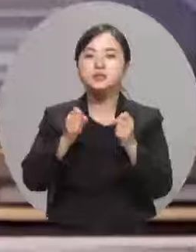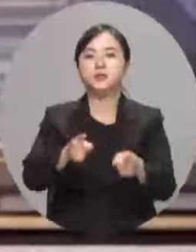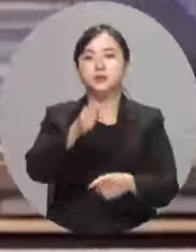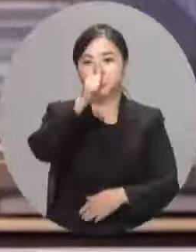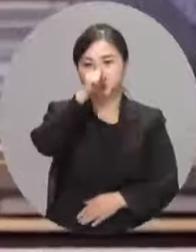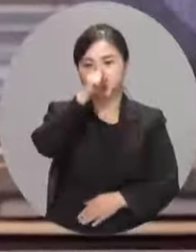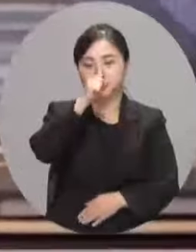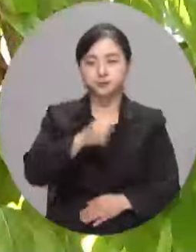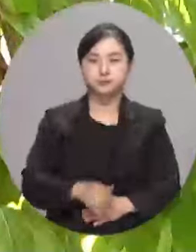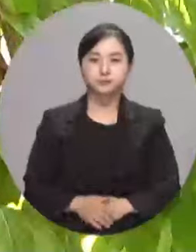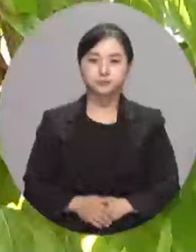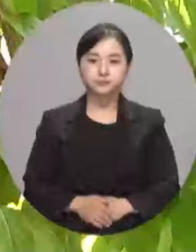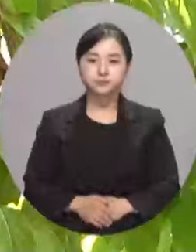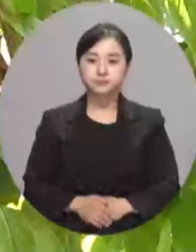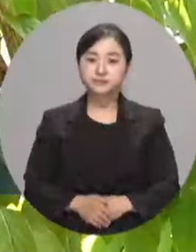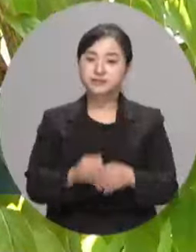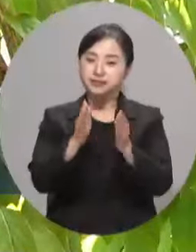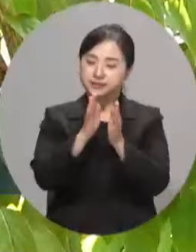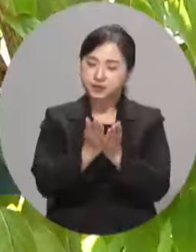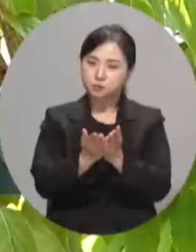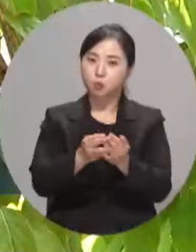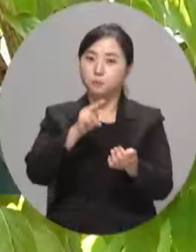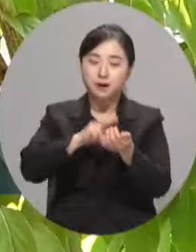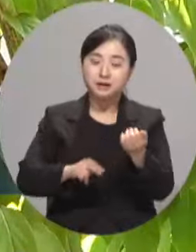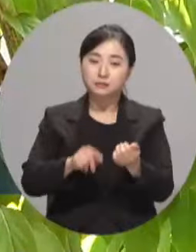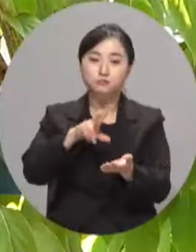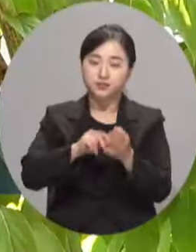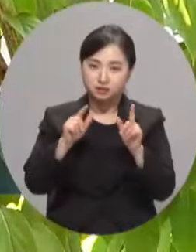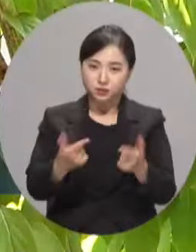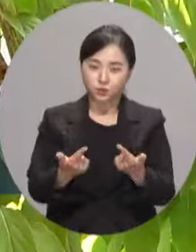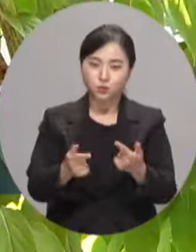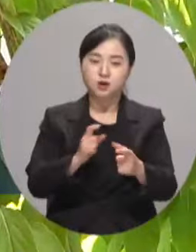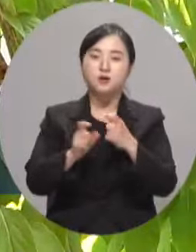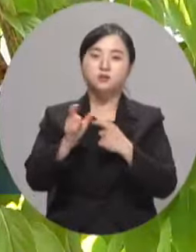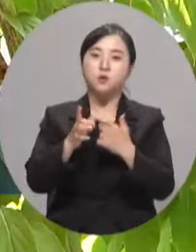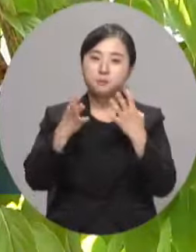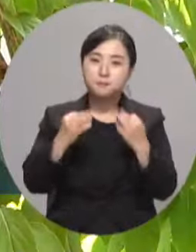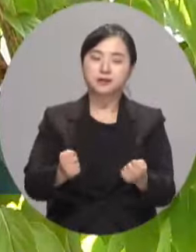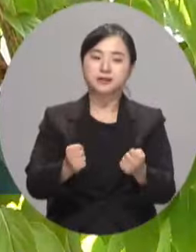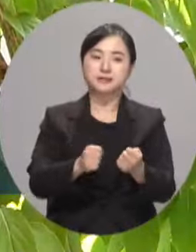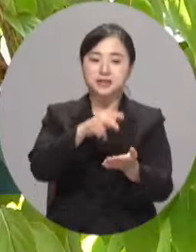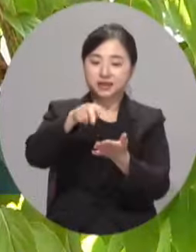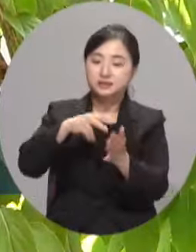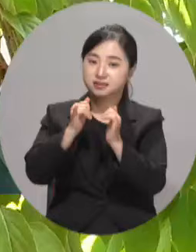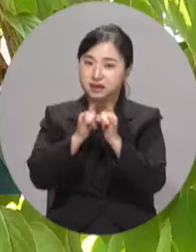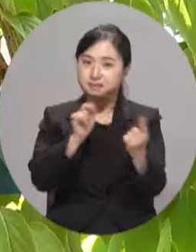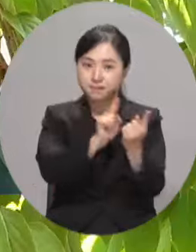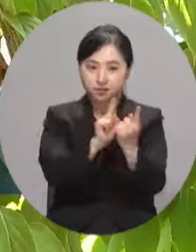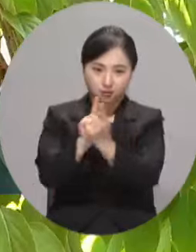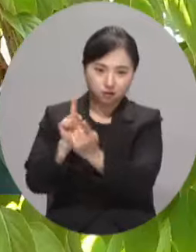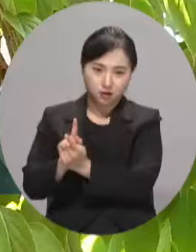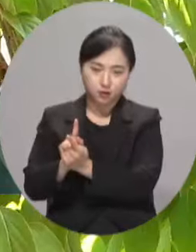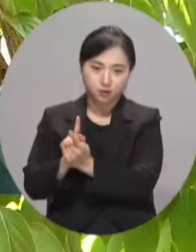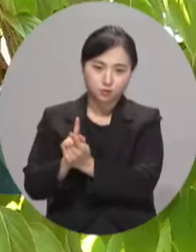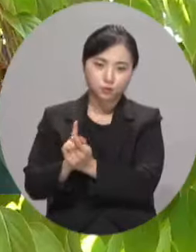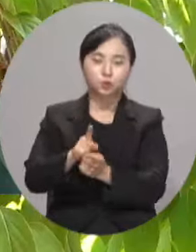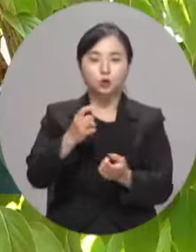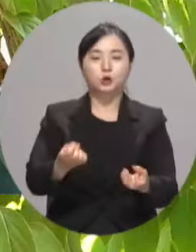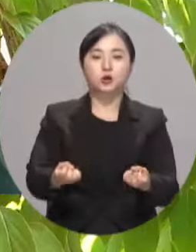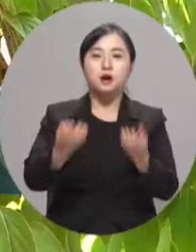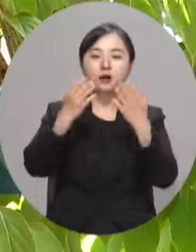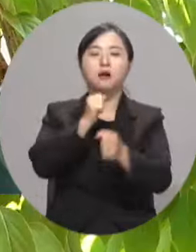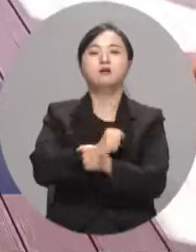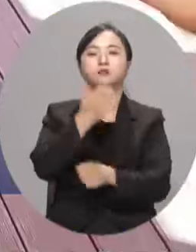됐습니다. 책을 팔았다가 문제가 아니고 더 많은 독자들을 만나고 또 이렇게 축제를 할